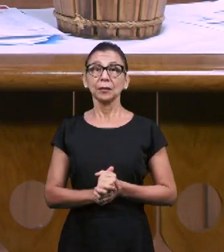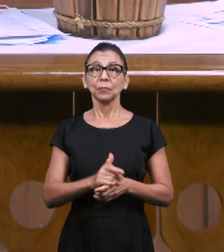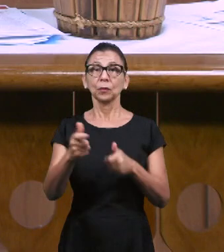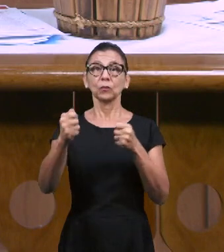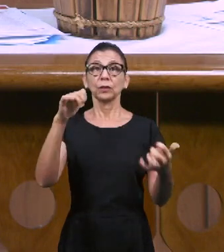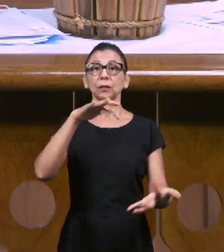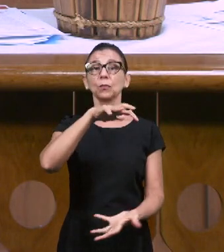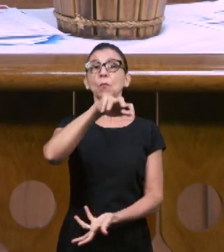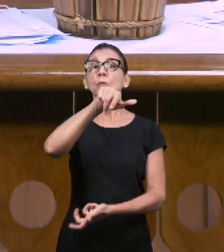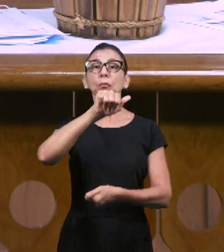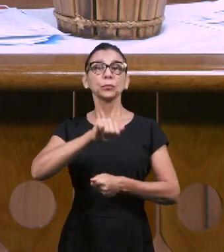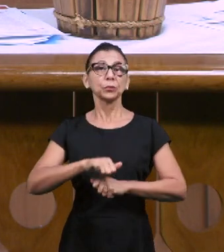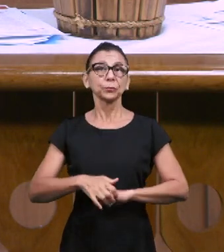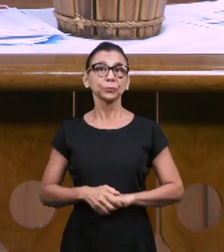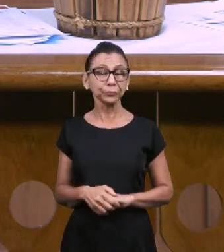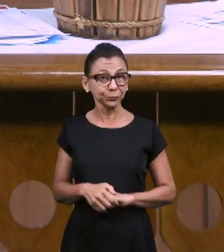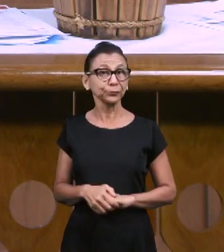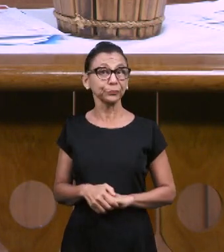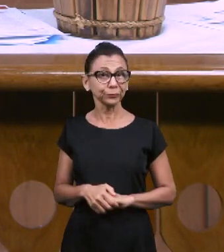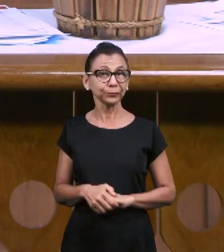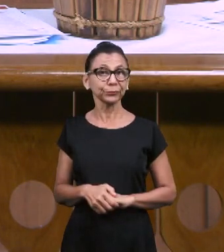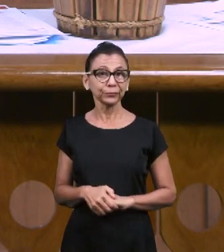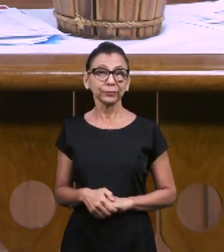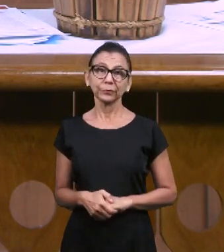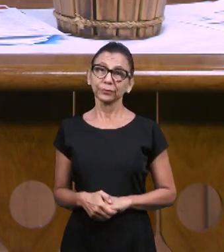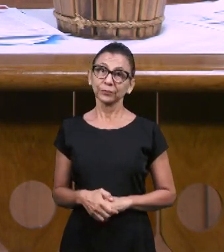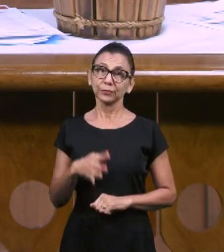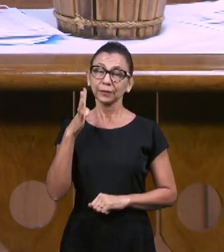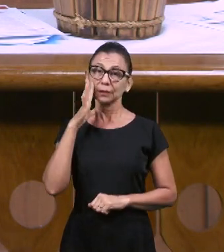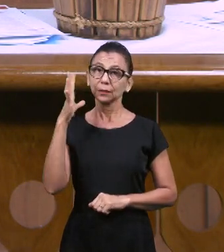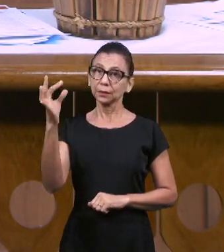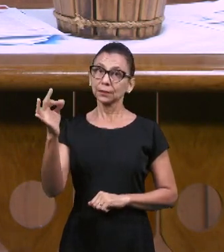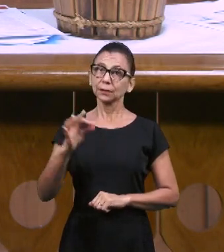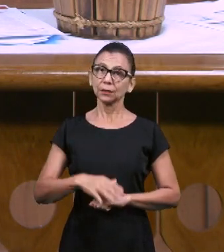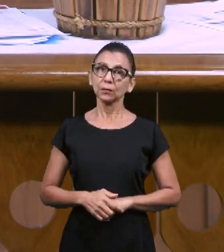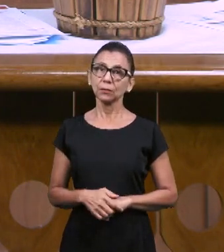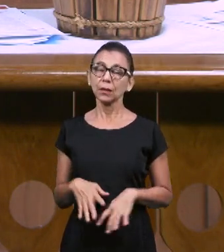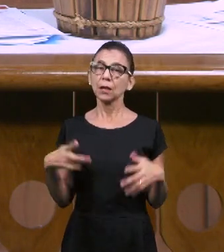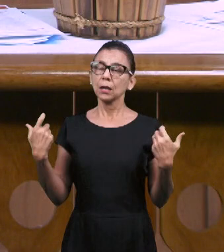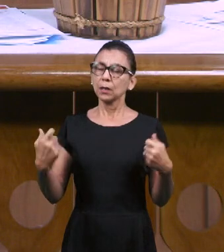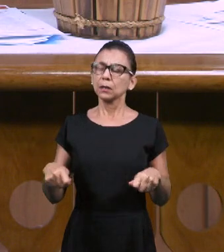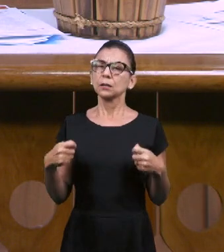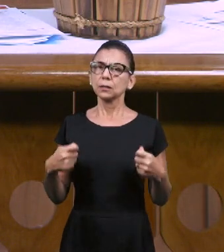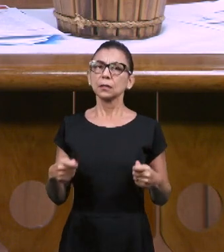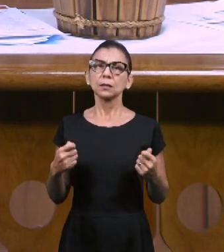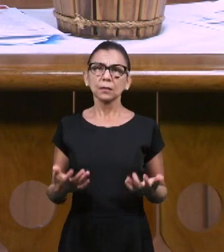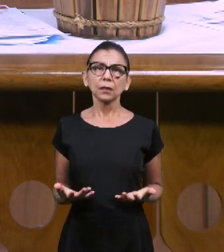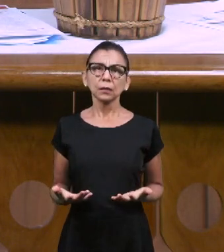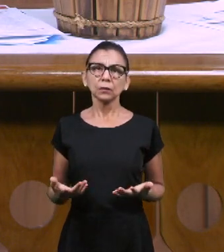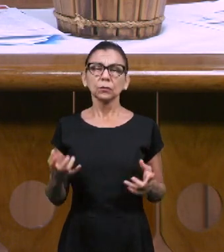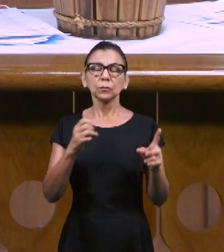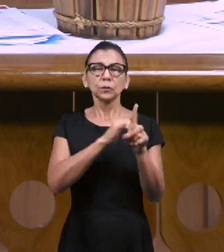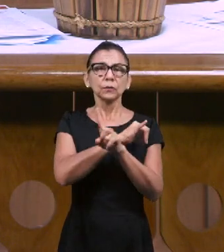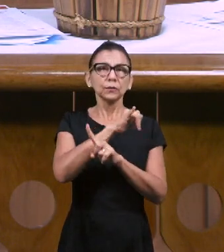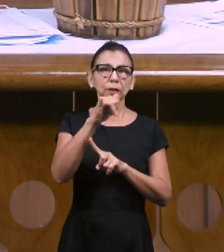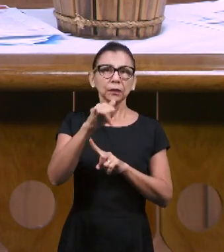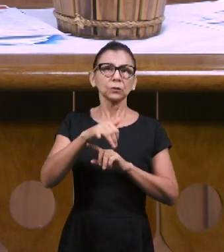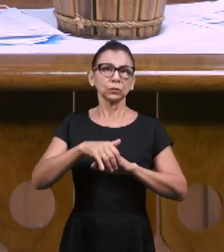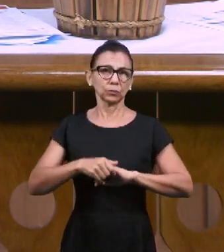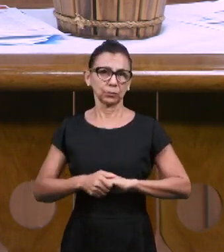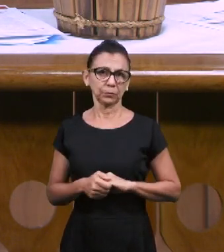de plus? Il est nécessaire que l'apostate soit présent. Pourquoi? Parce qu'il va prouver les